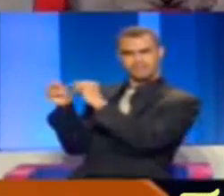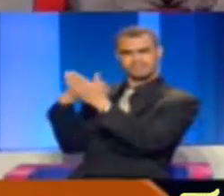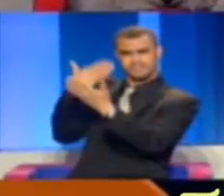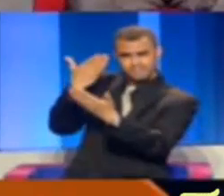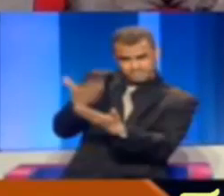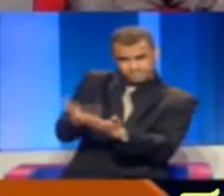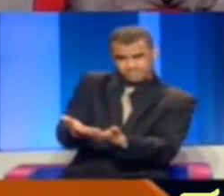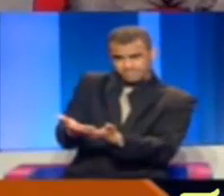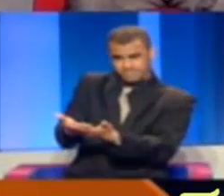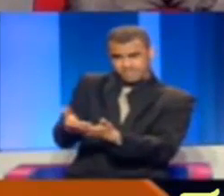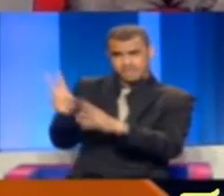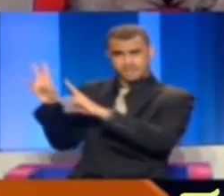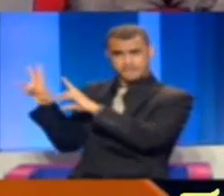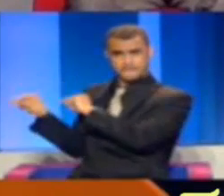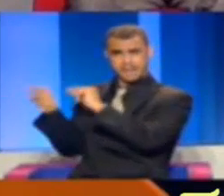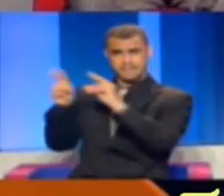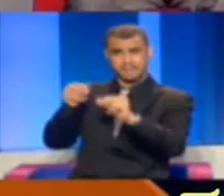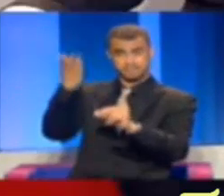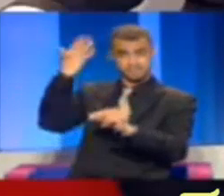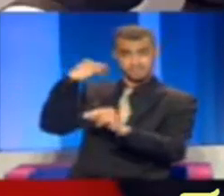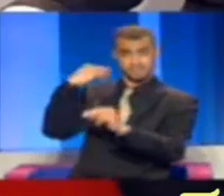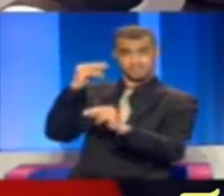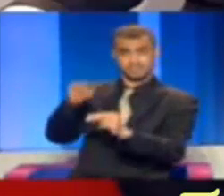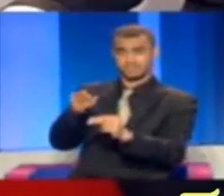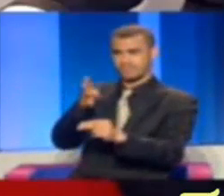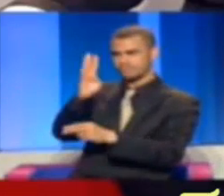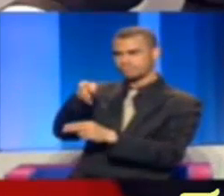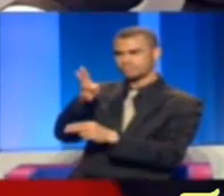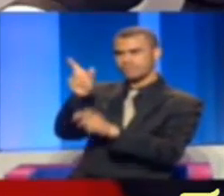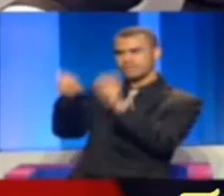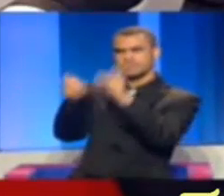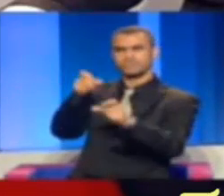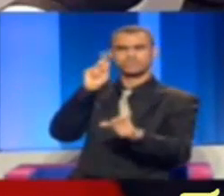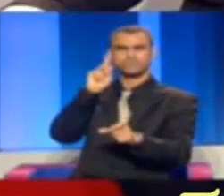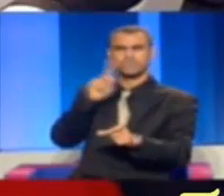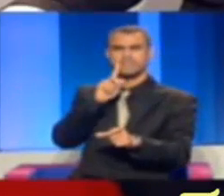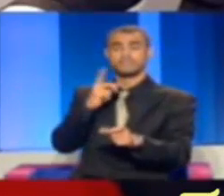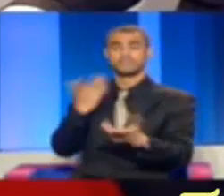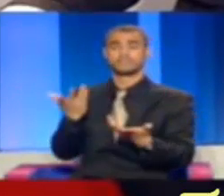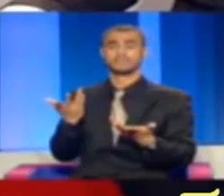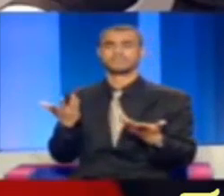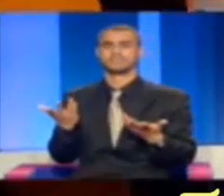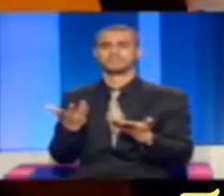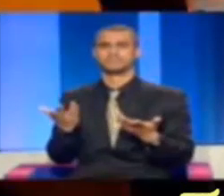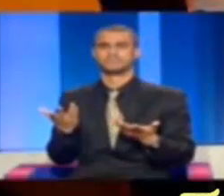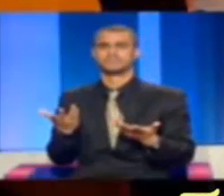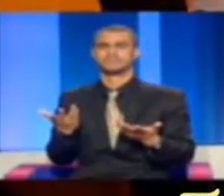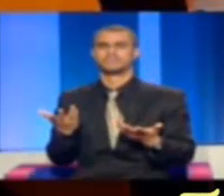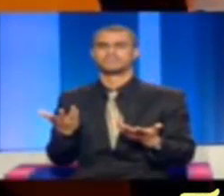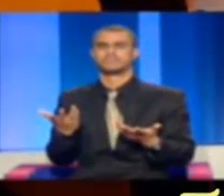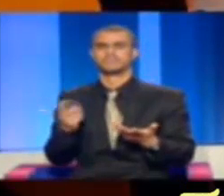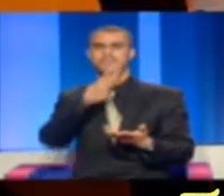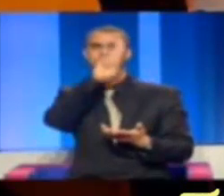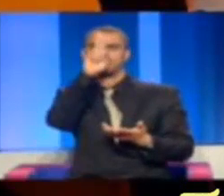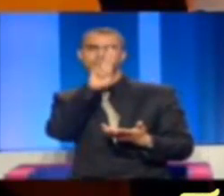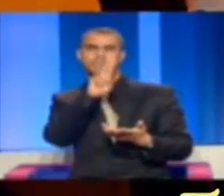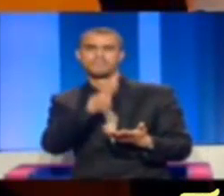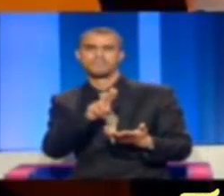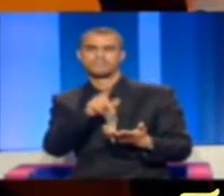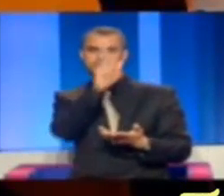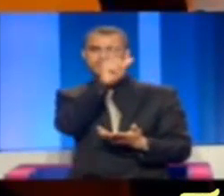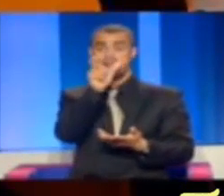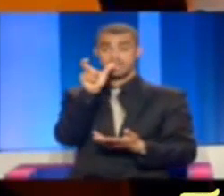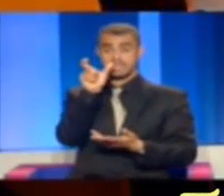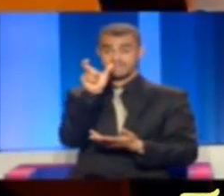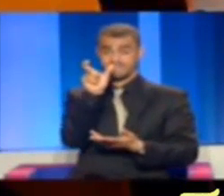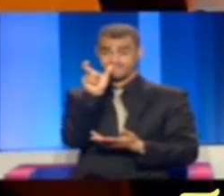الفئة؟ كيفاش كنتداولهم في أوساط اجتماعية مختلفة في المغرب؟ هو ناخذوا التصنيف